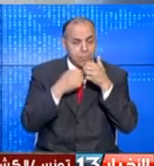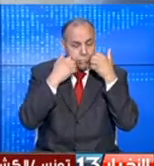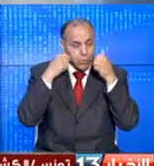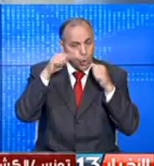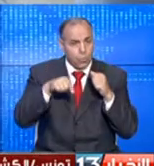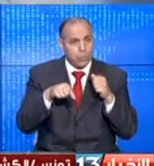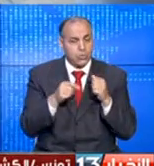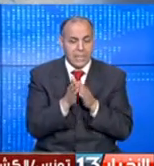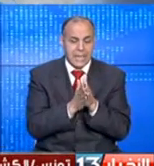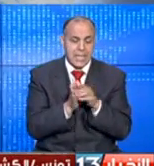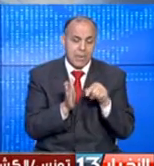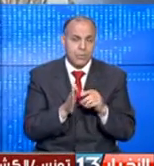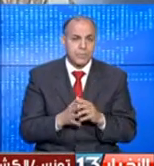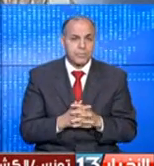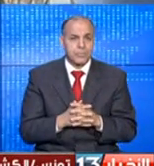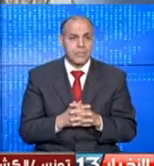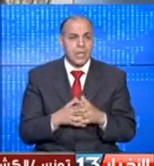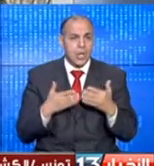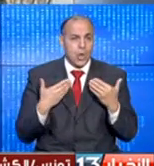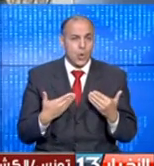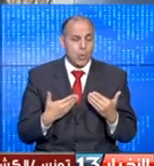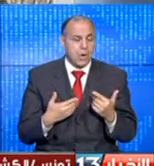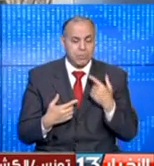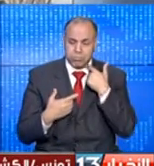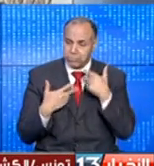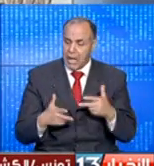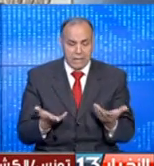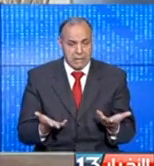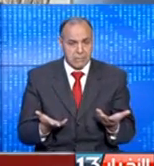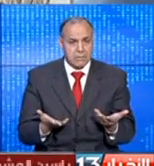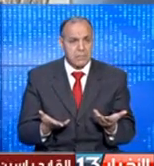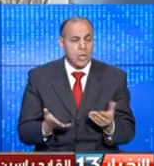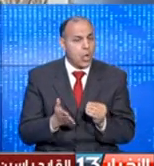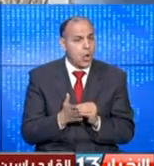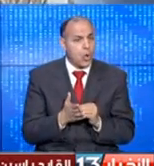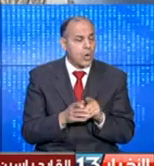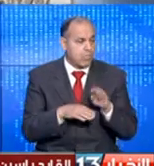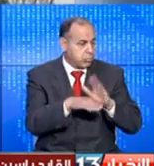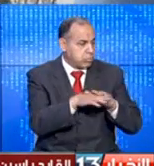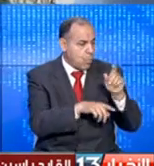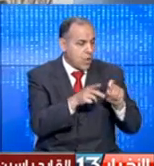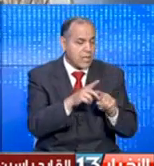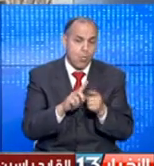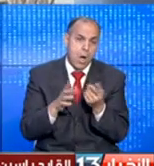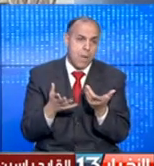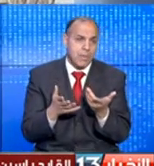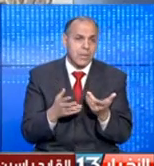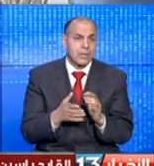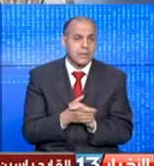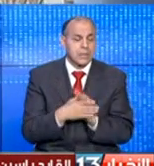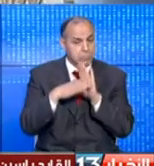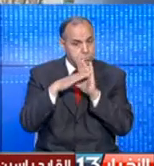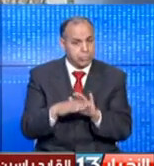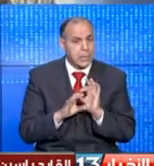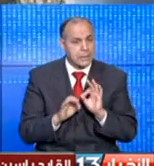الكمامة وغسل اليدين. ثانية مش خسارة في حياتك، نوعي في المواطنين على أهمية وسائل